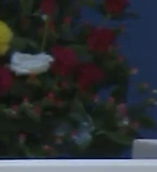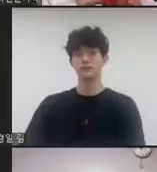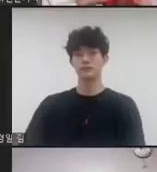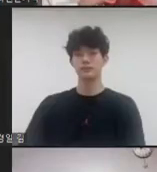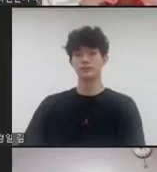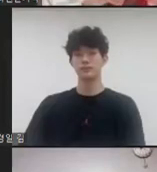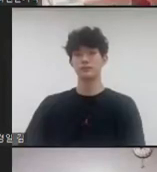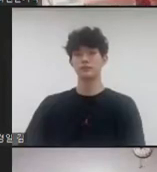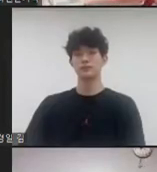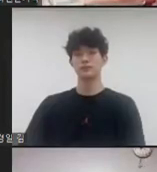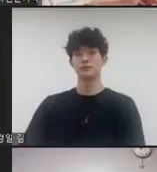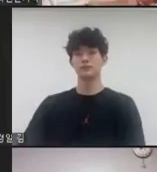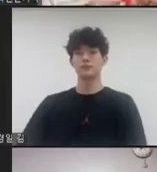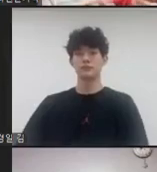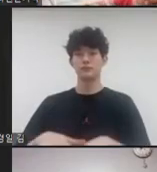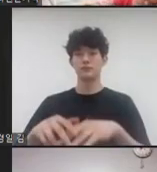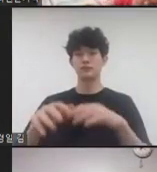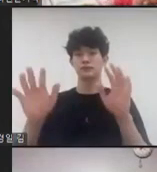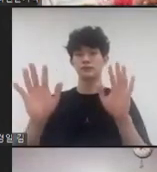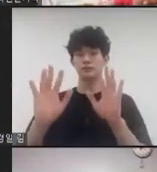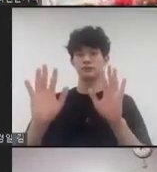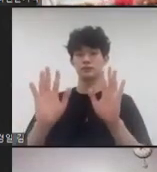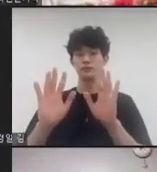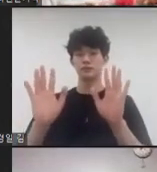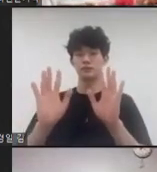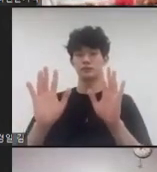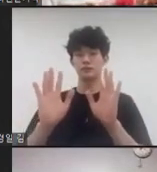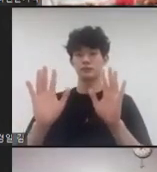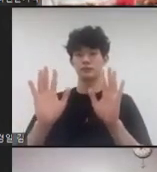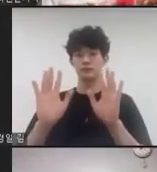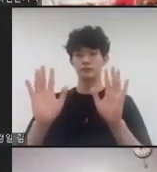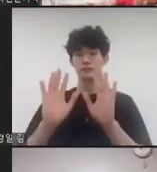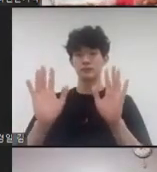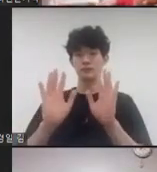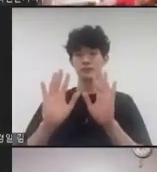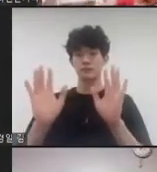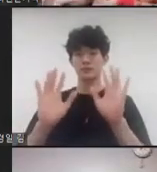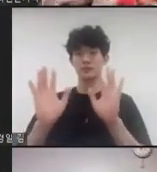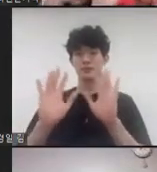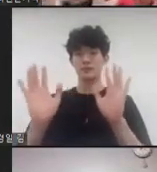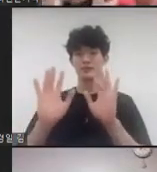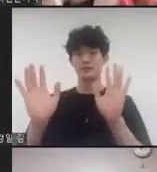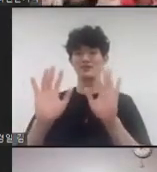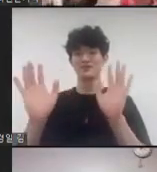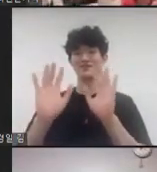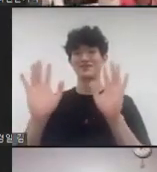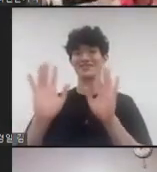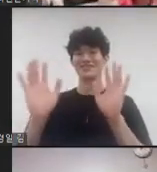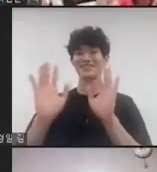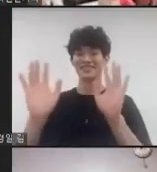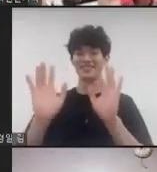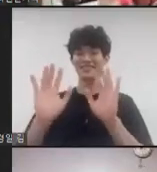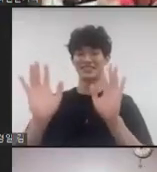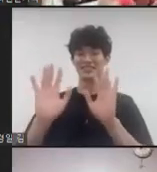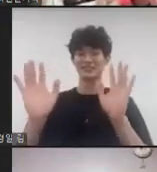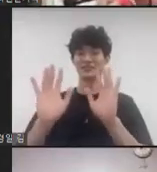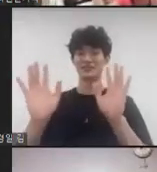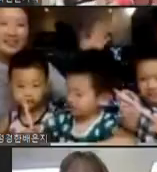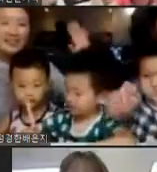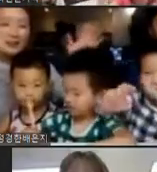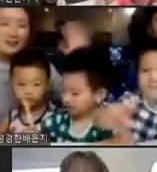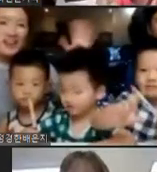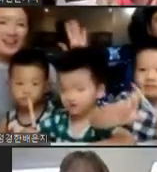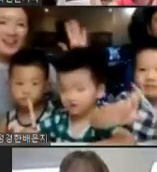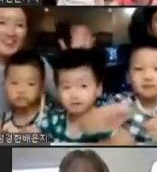목소리 들리시면 이렇게 한번 인사해 주시겠어요? 안녕하세요. 예, 모두 말씀들을 준비가